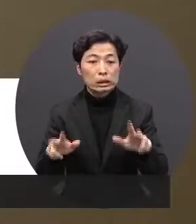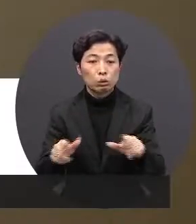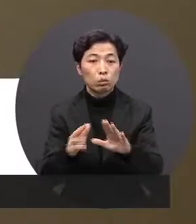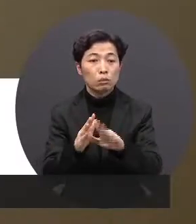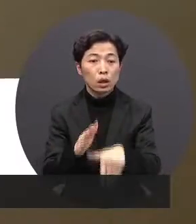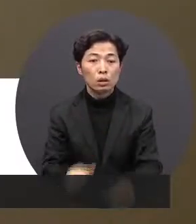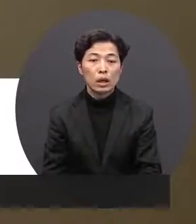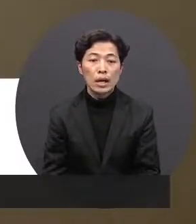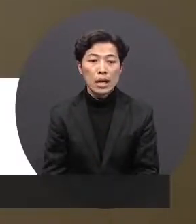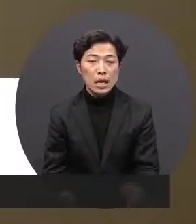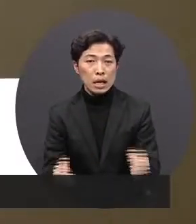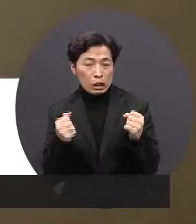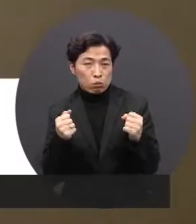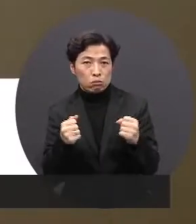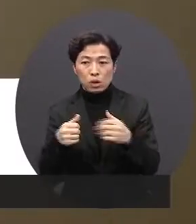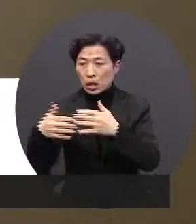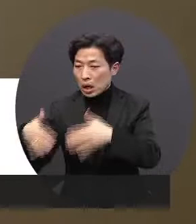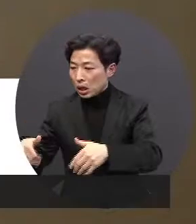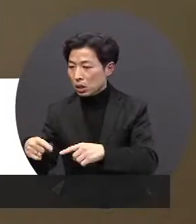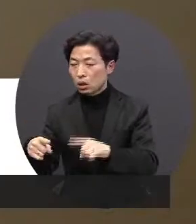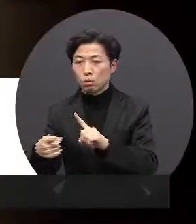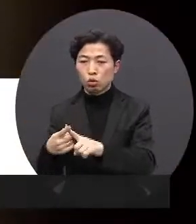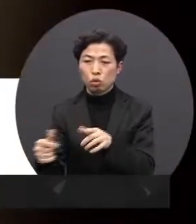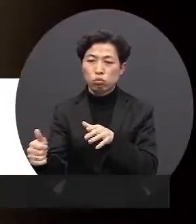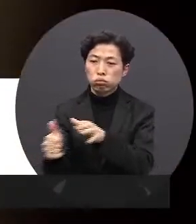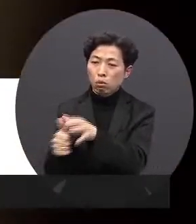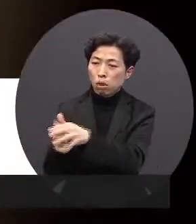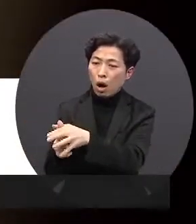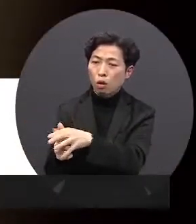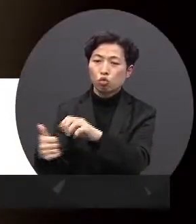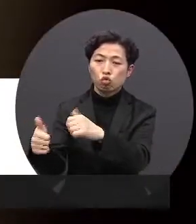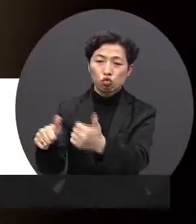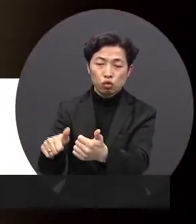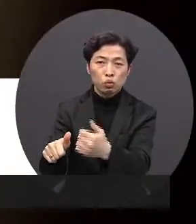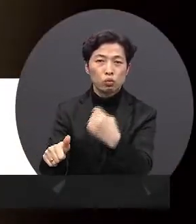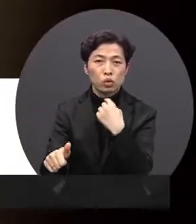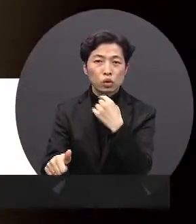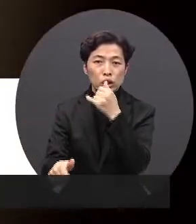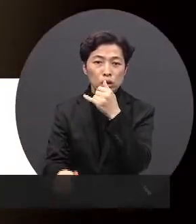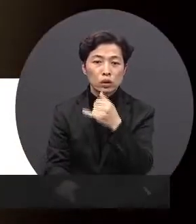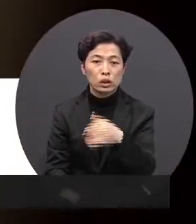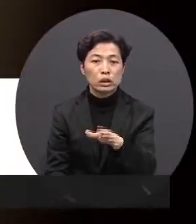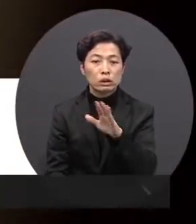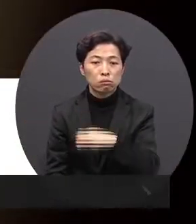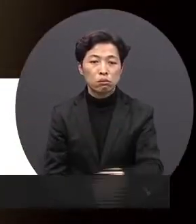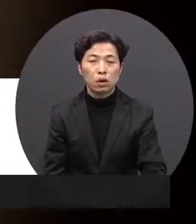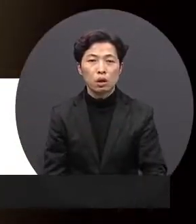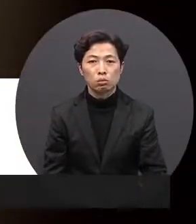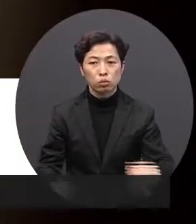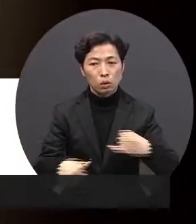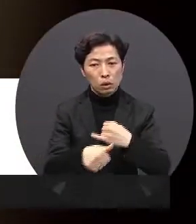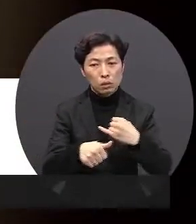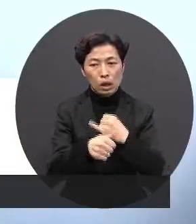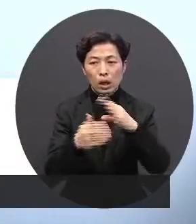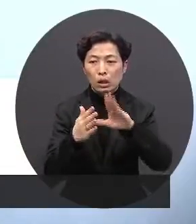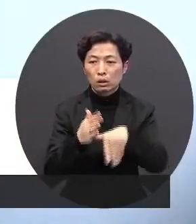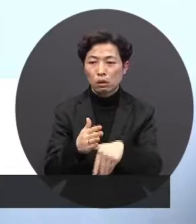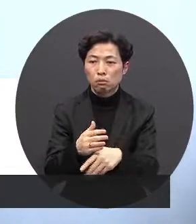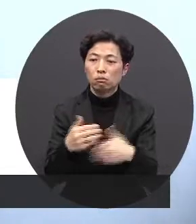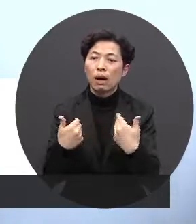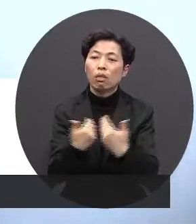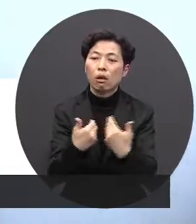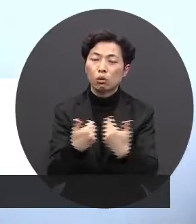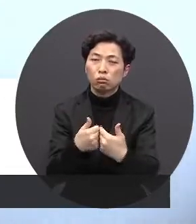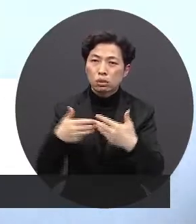우리가 보통 힘센 사람이 힘 약한 사람을 학대해 죽인다는 것도 있지만은 교제 폭력 같은 경우는 반대도